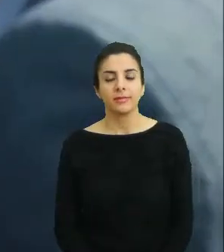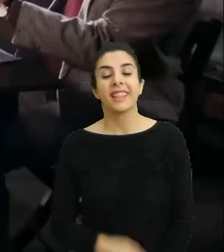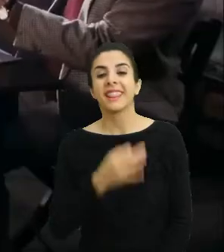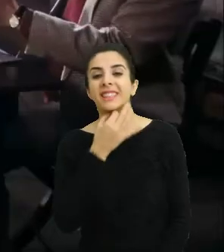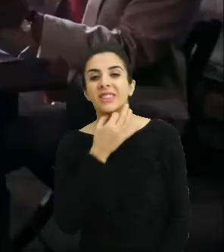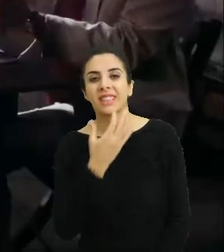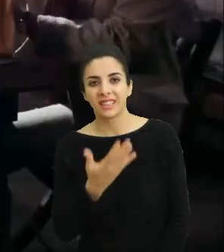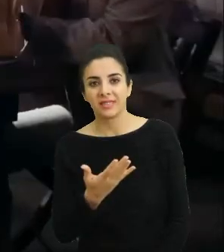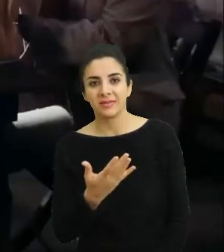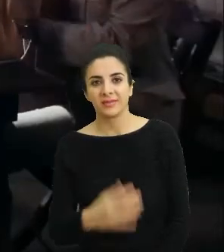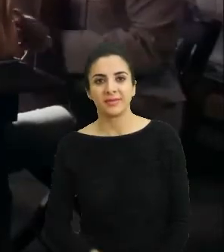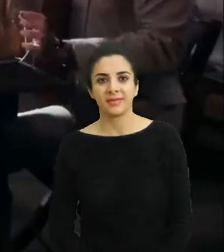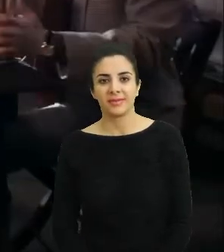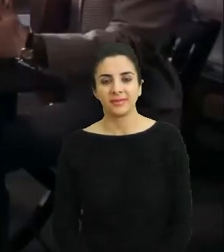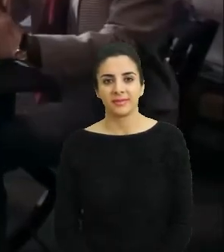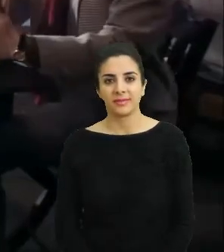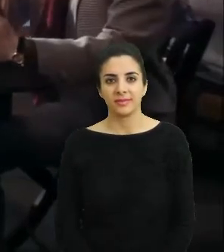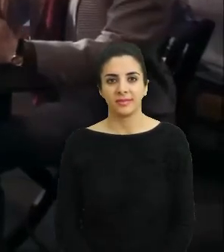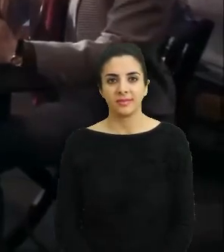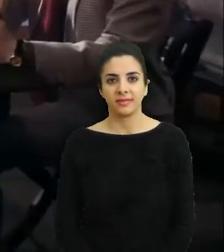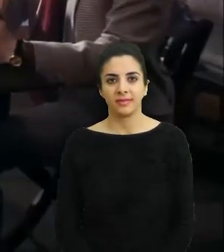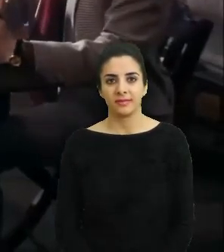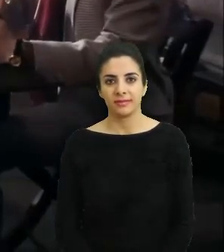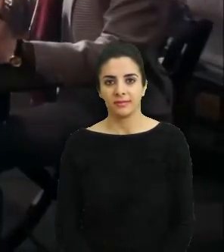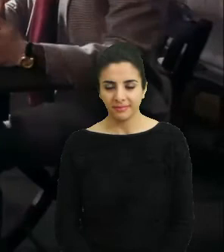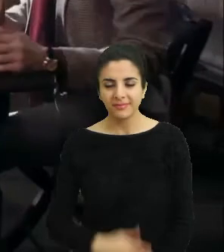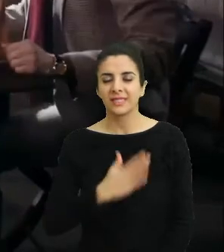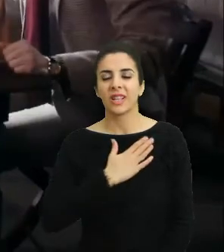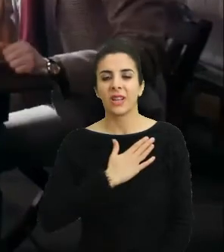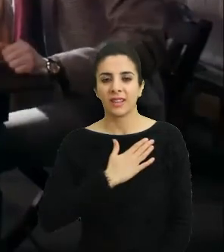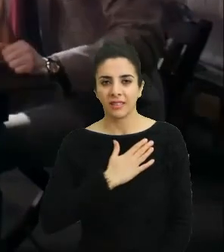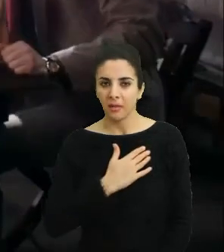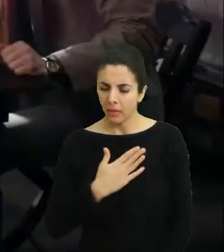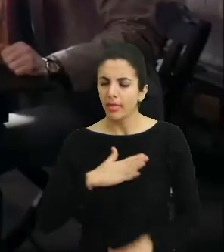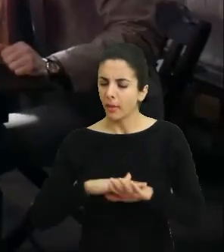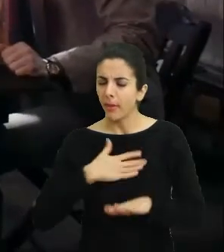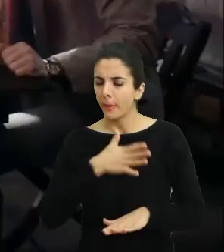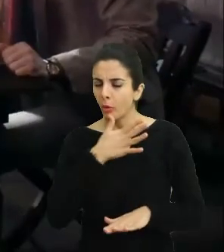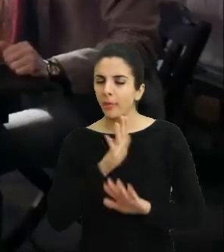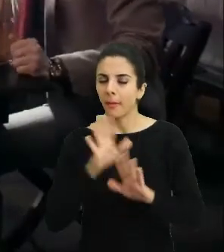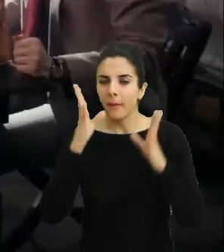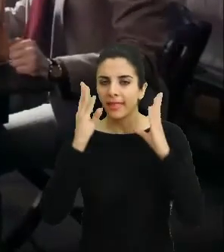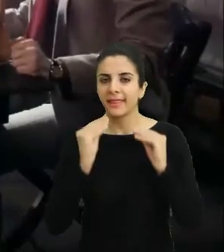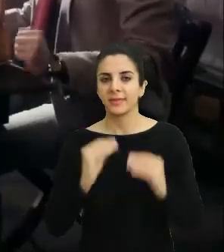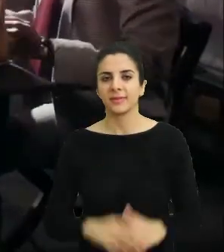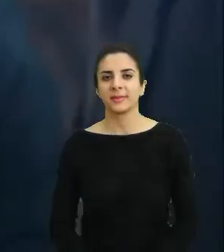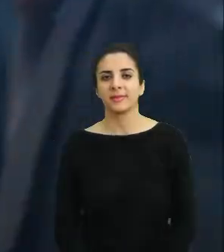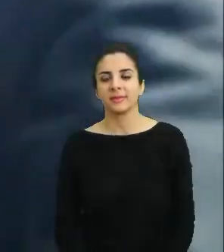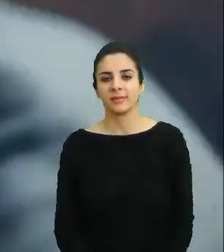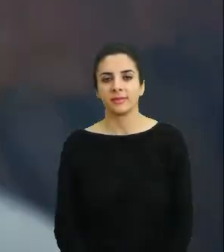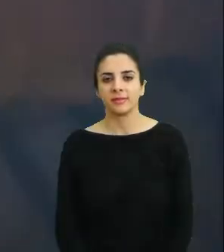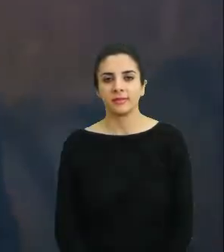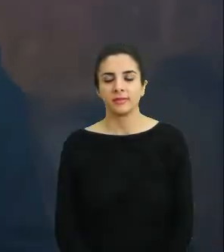Teşekkür ederim bey. Nuri'nin öncülüğünde sıkıştılar. Anladım Nuri Bey. Ben ne yapacağımı bileyim. Hasan Ali